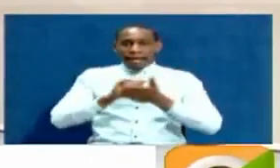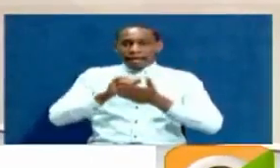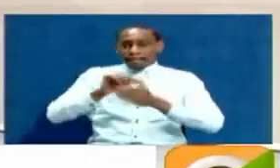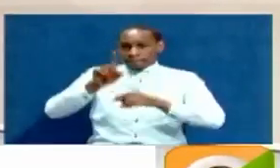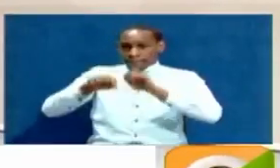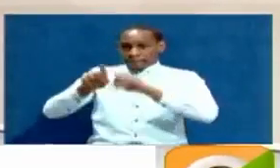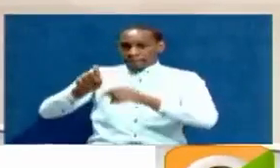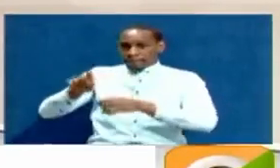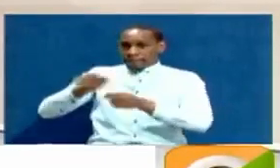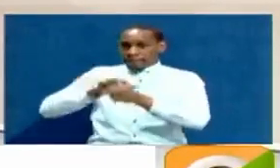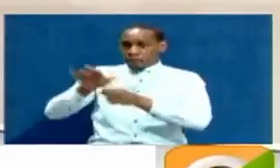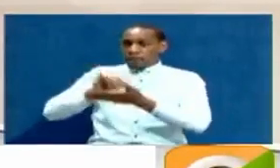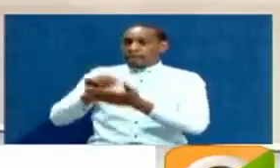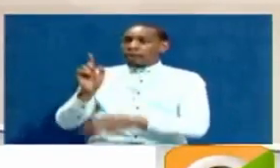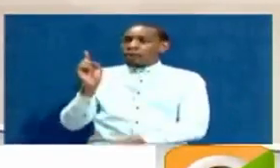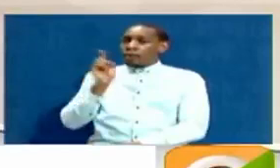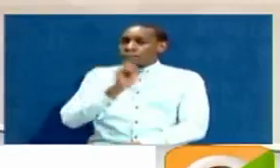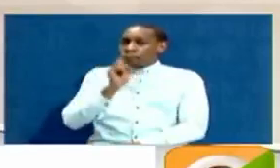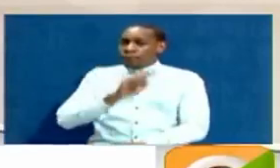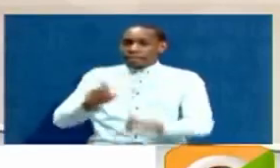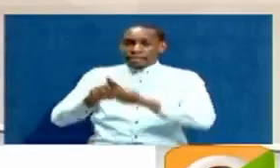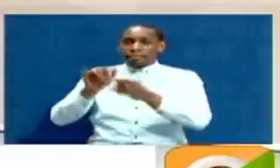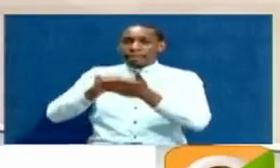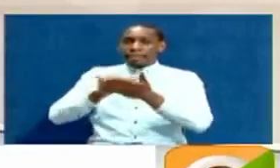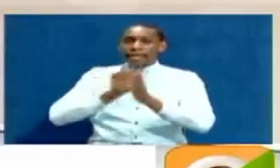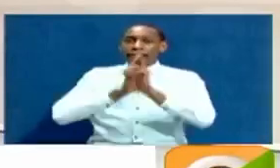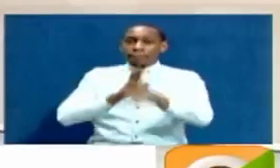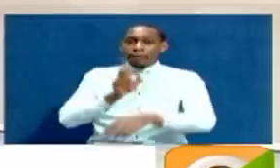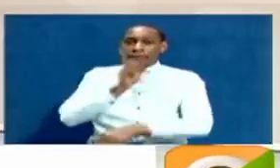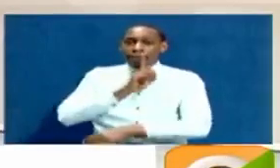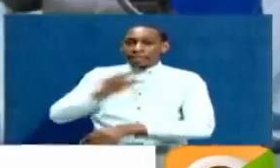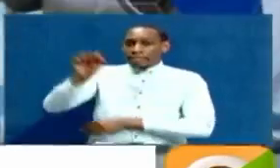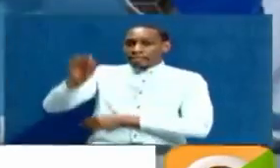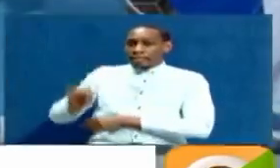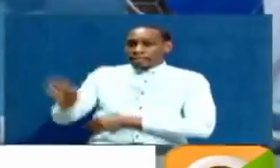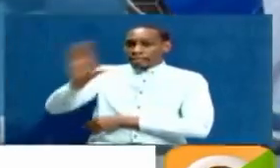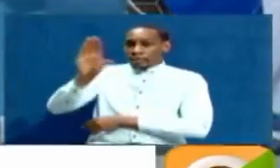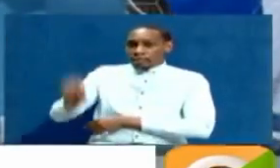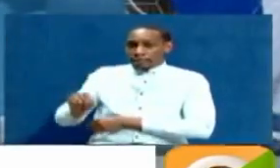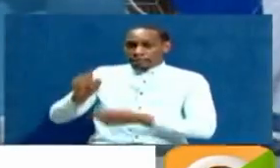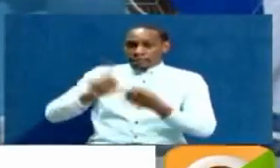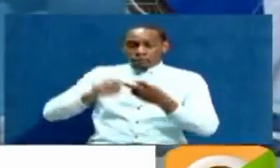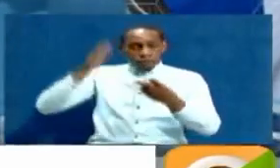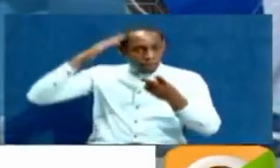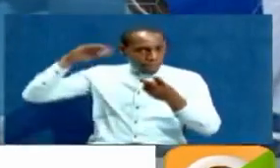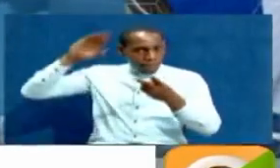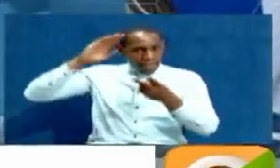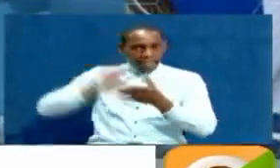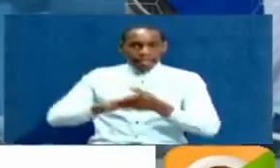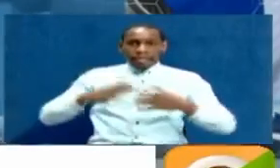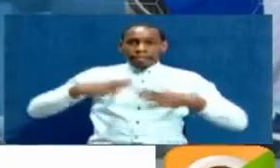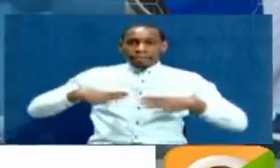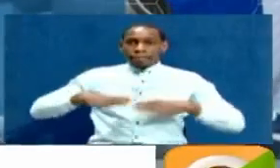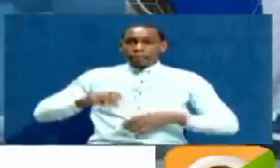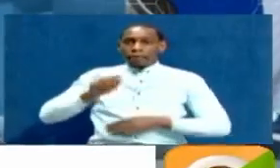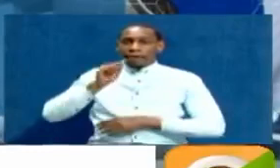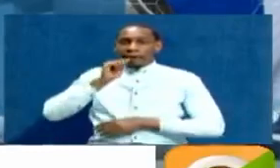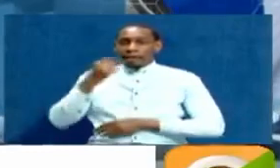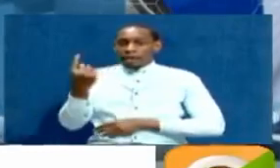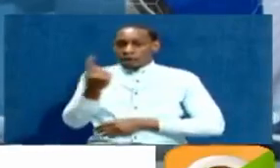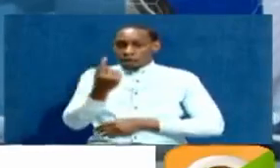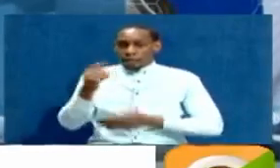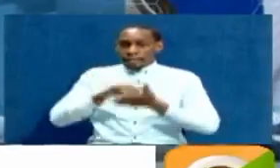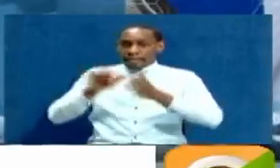ya virusi vya corona vilivyo hatari na ambavyo pia viliripotiwa nchini Afrika Kusini na Brazil. Raia wa Uingereza tu